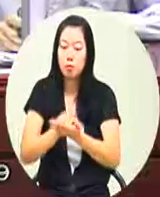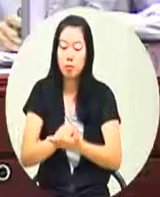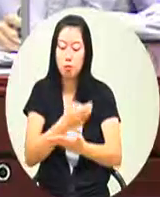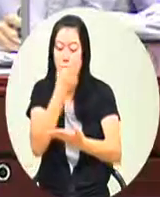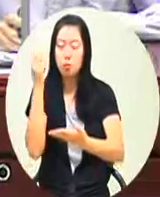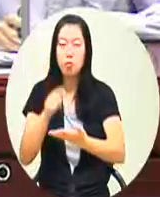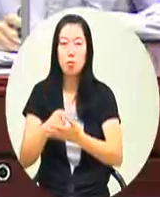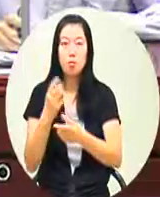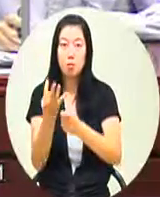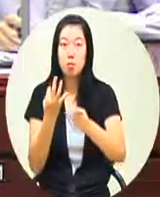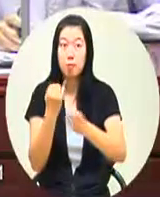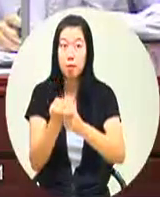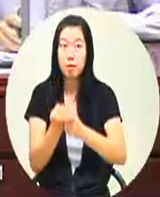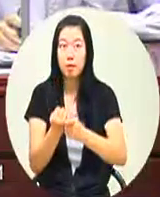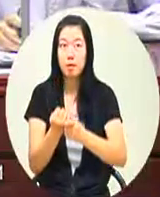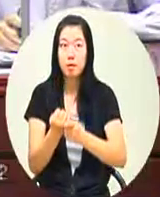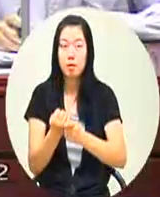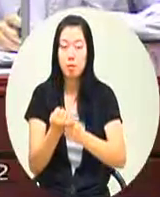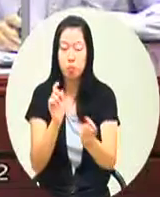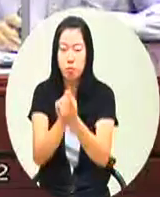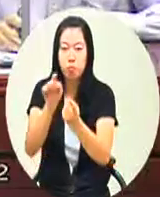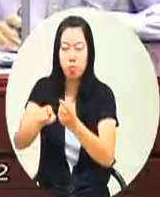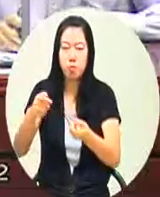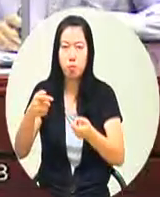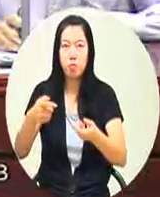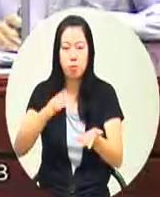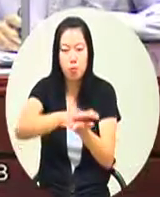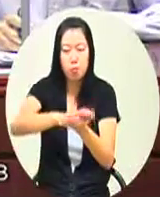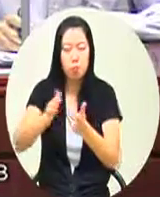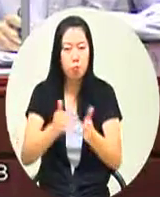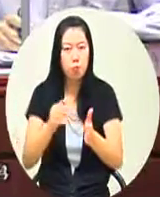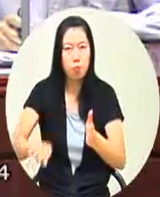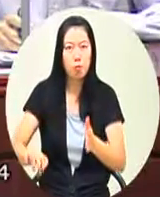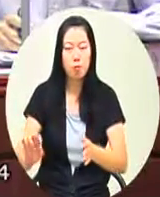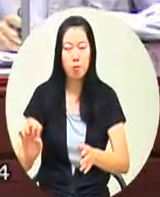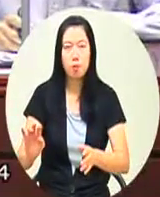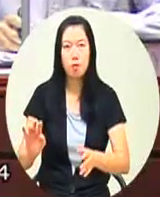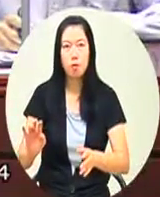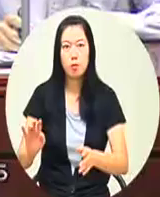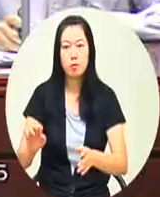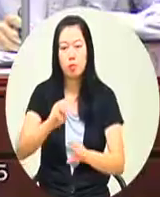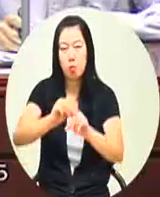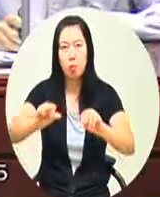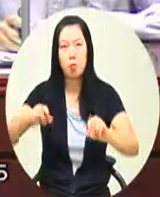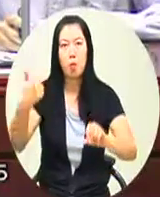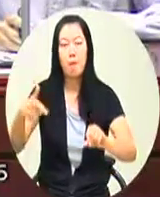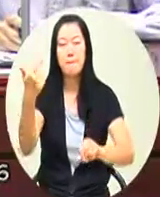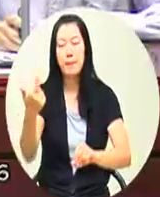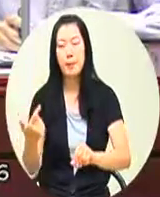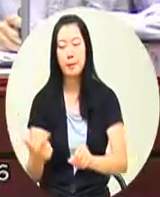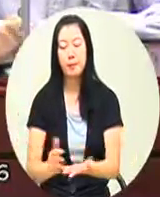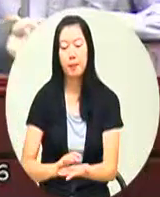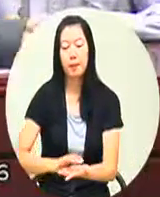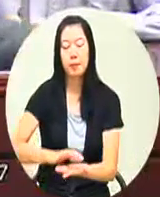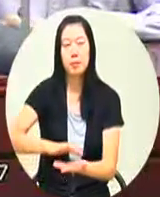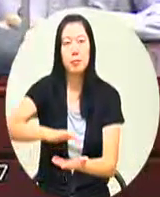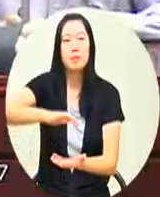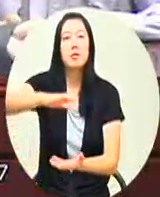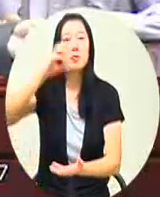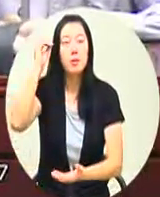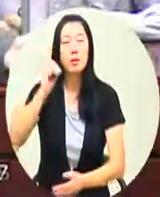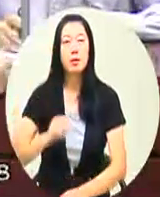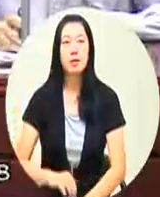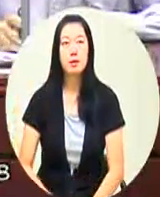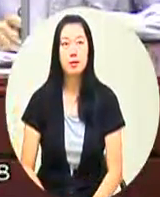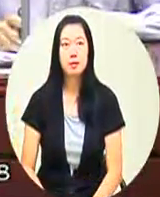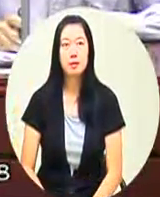几年来的记录，就是每次清完，它会变成有一种自然淤积的现象。它自然淤积就是造成原来想